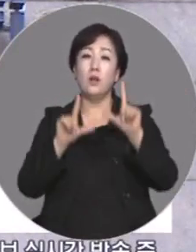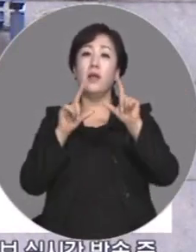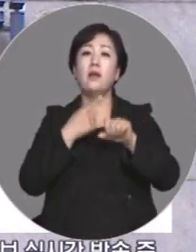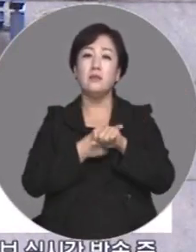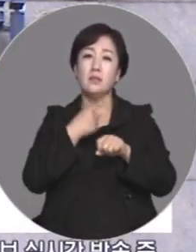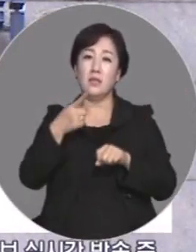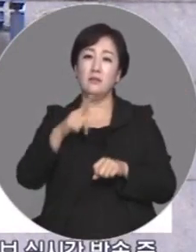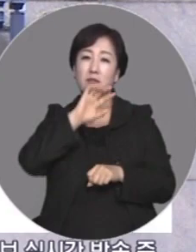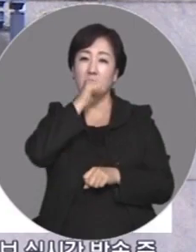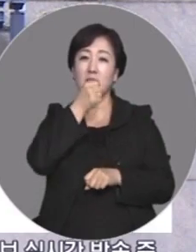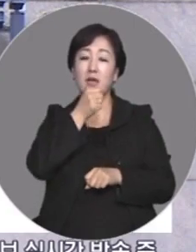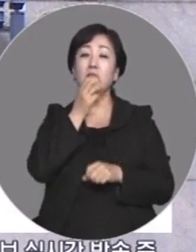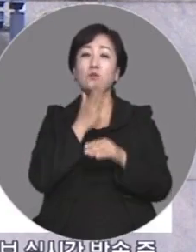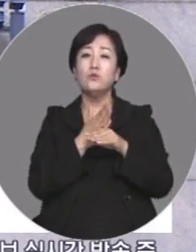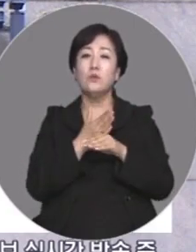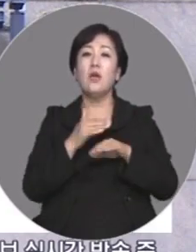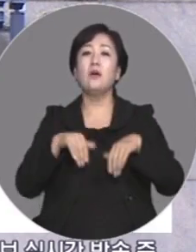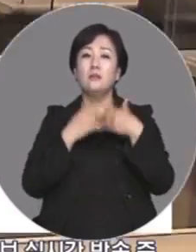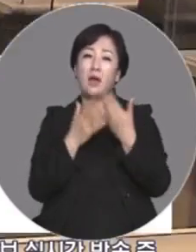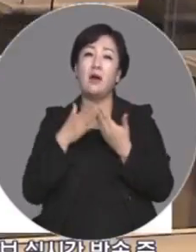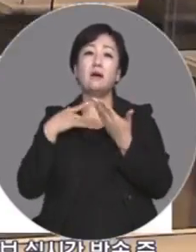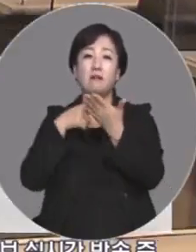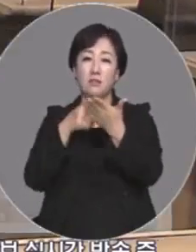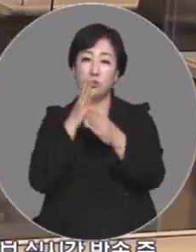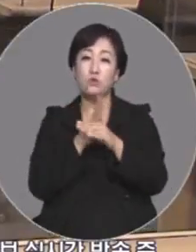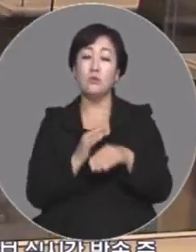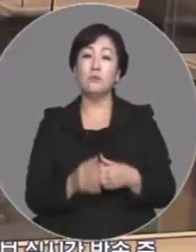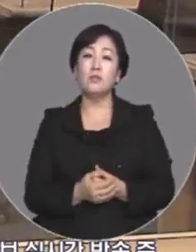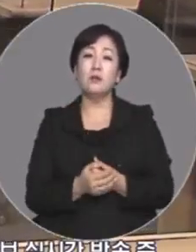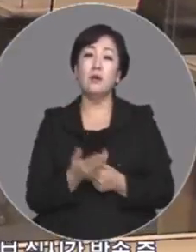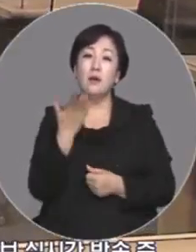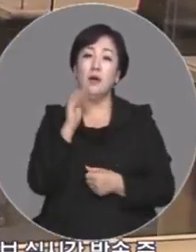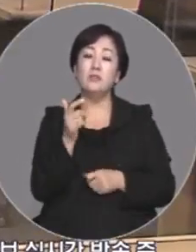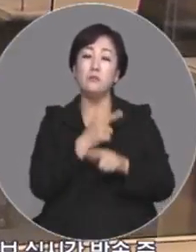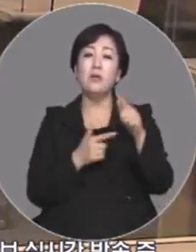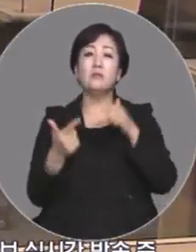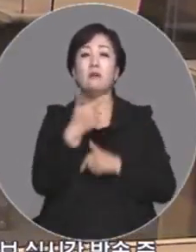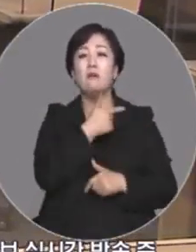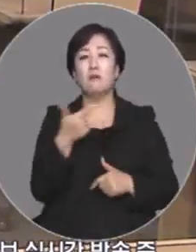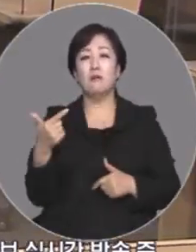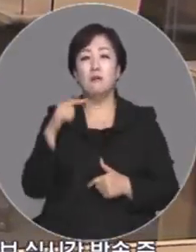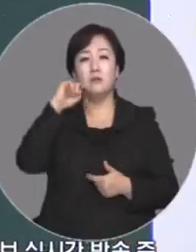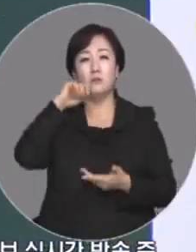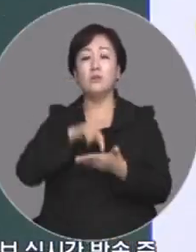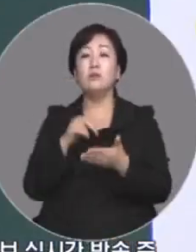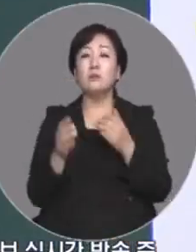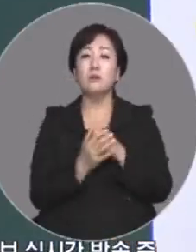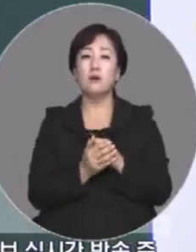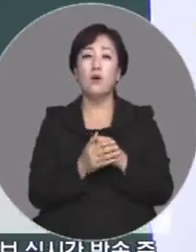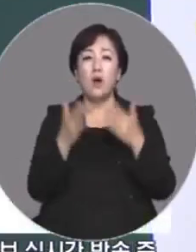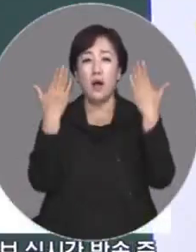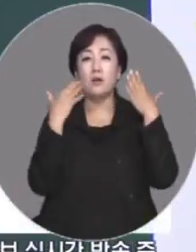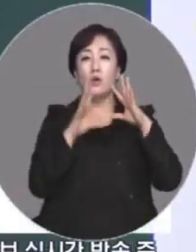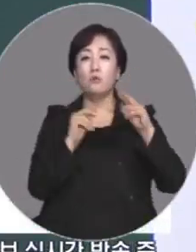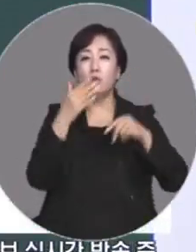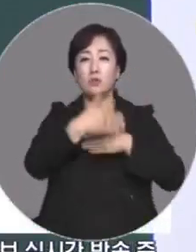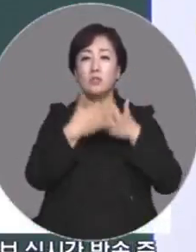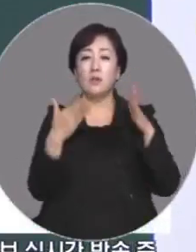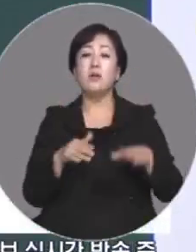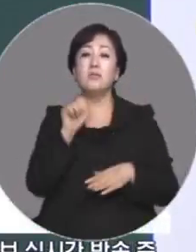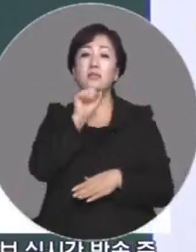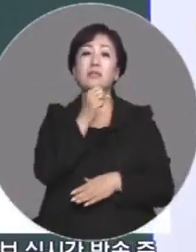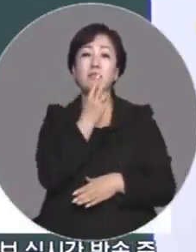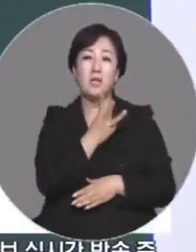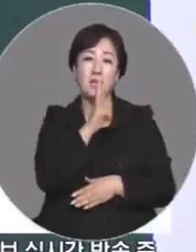내년도 당초 예산에 편성 건의를 했습니다. 하지만 넘어야 할 산은 또 있습니다. 학교 부지 소유자